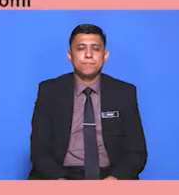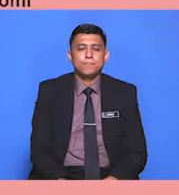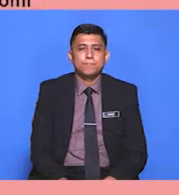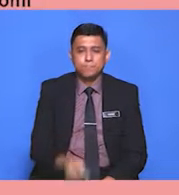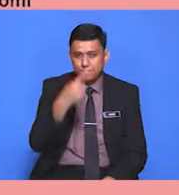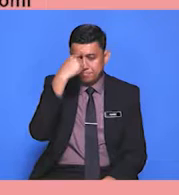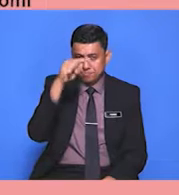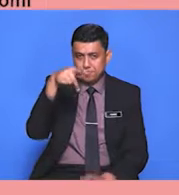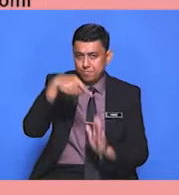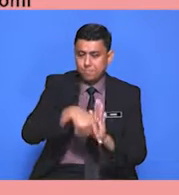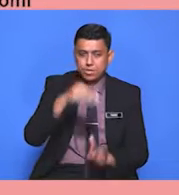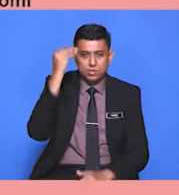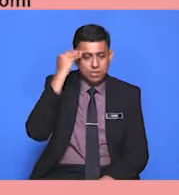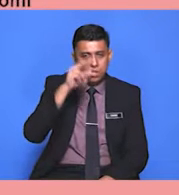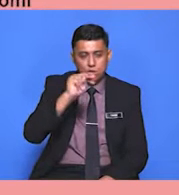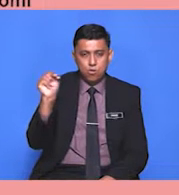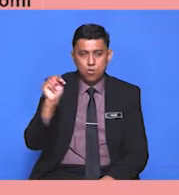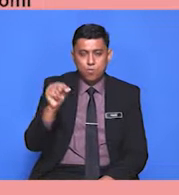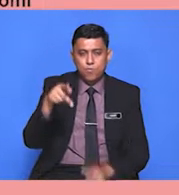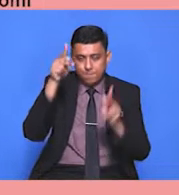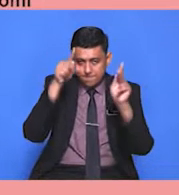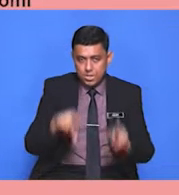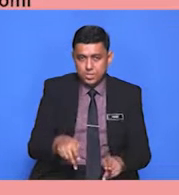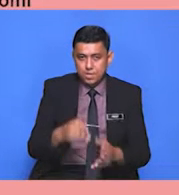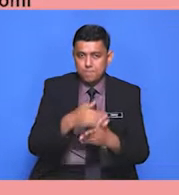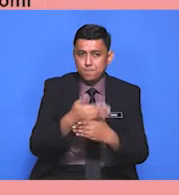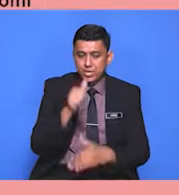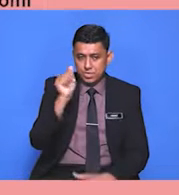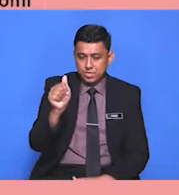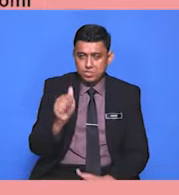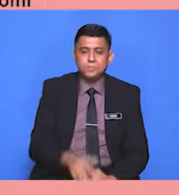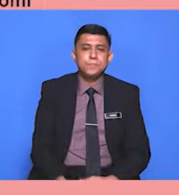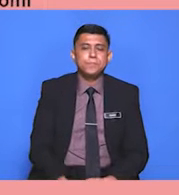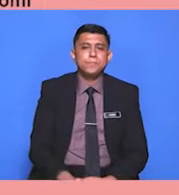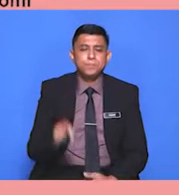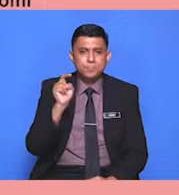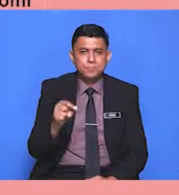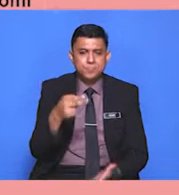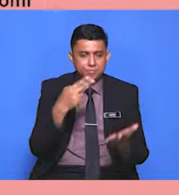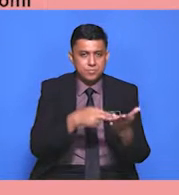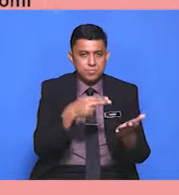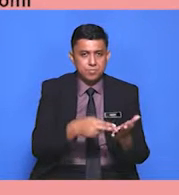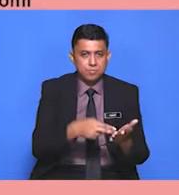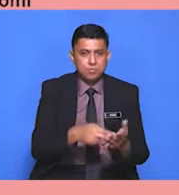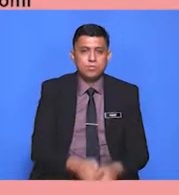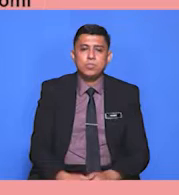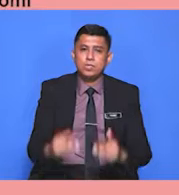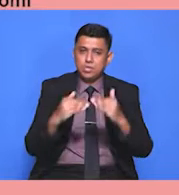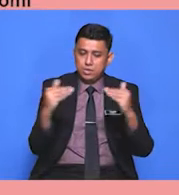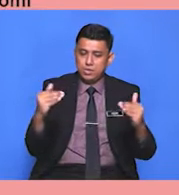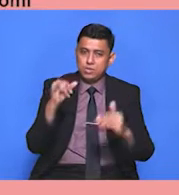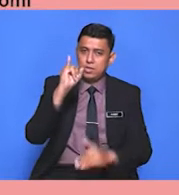Untuk pengetahuan para pelajar bahagian A, anda dikehendaki menghitung kadar